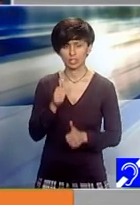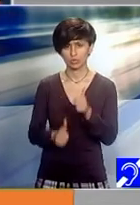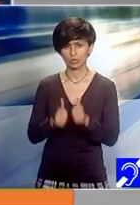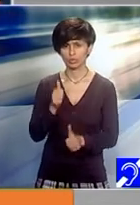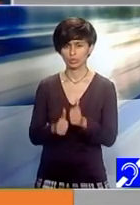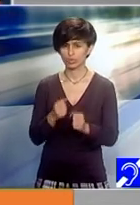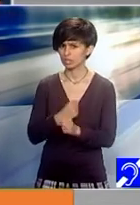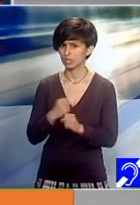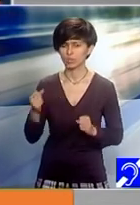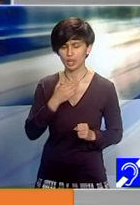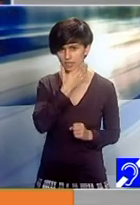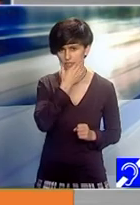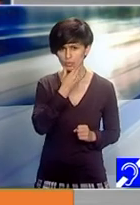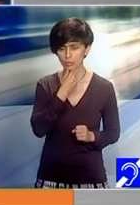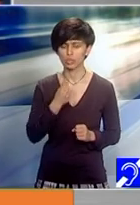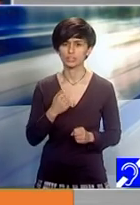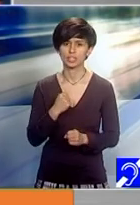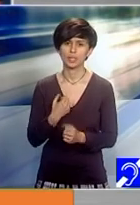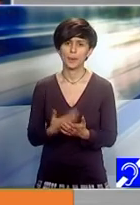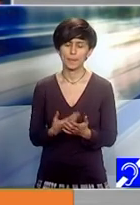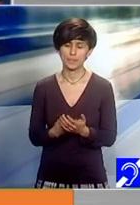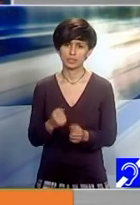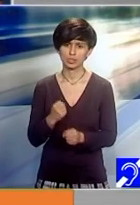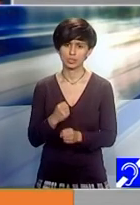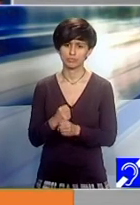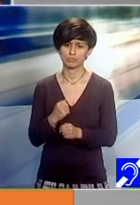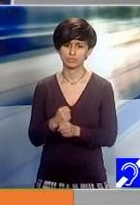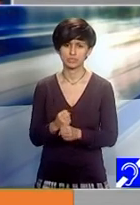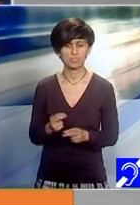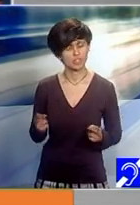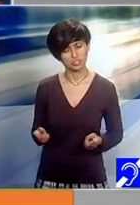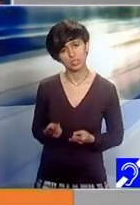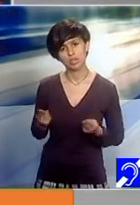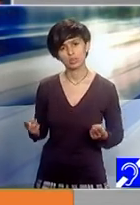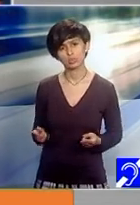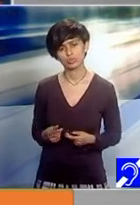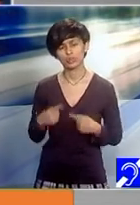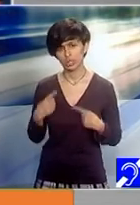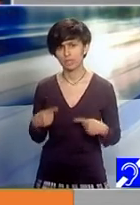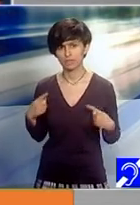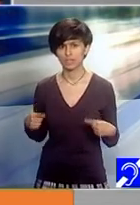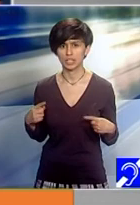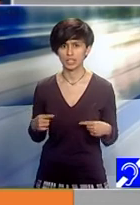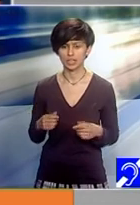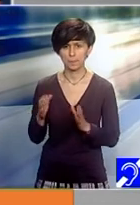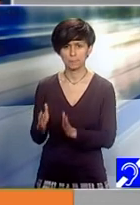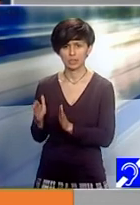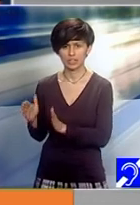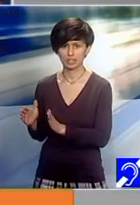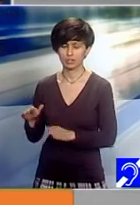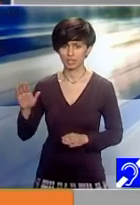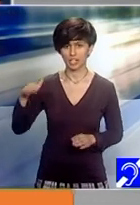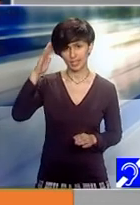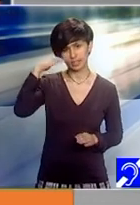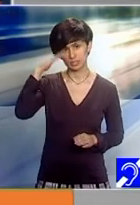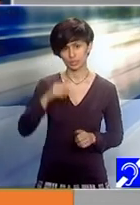că se desfășoară fără mare grabă. Fiecare categorie are ziua de concurs. Pe când